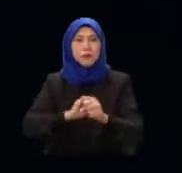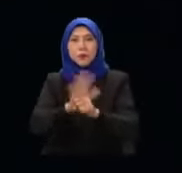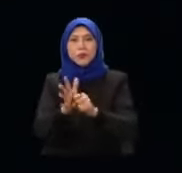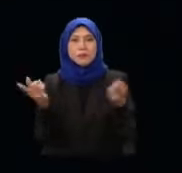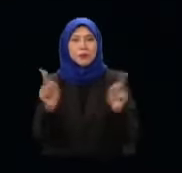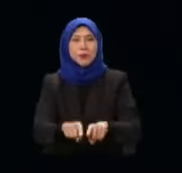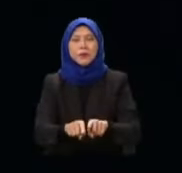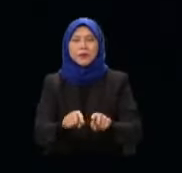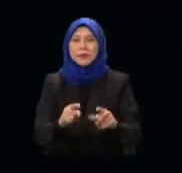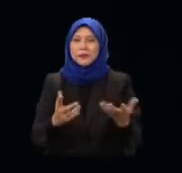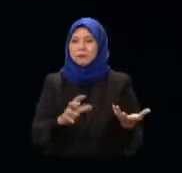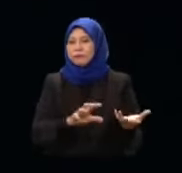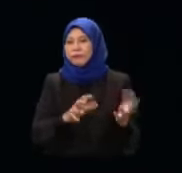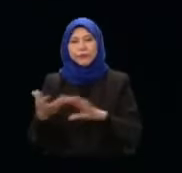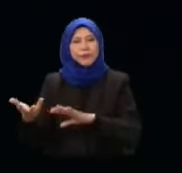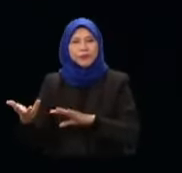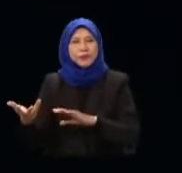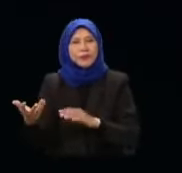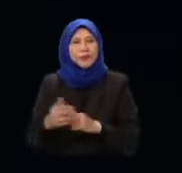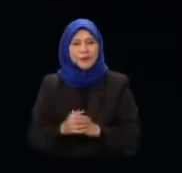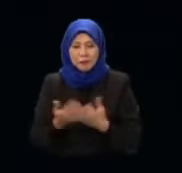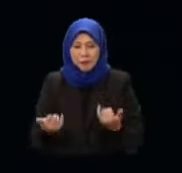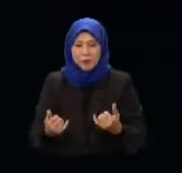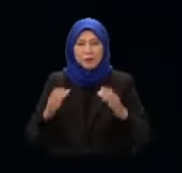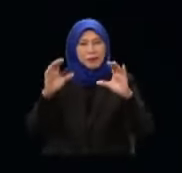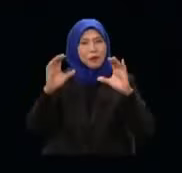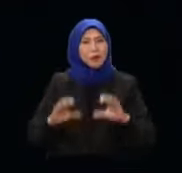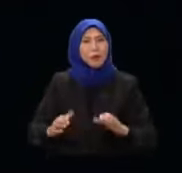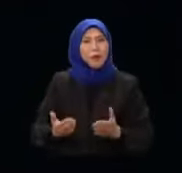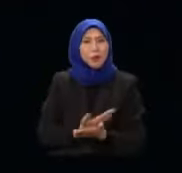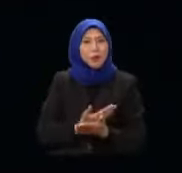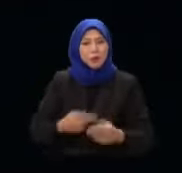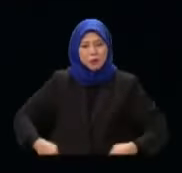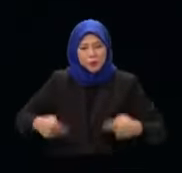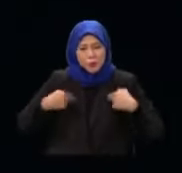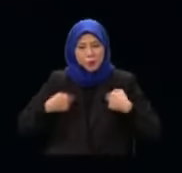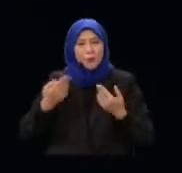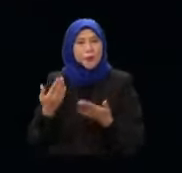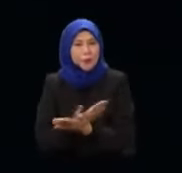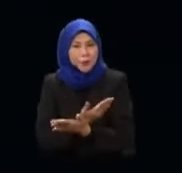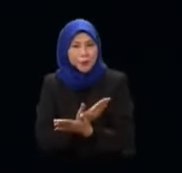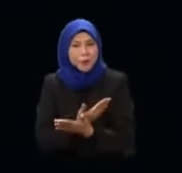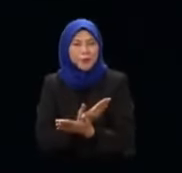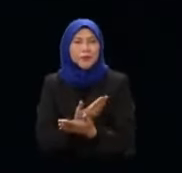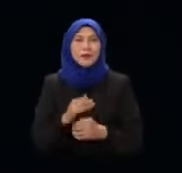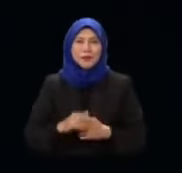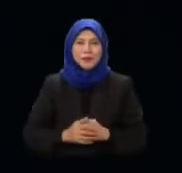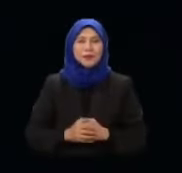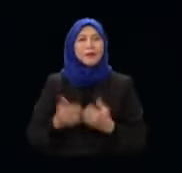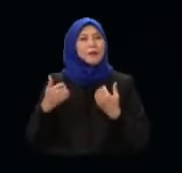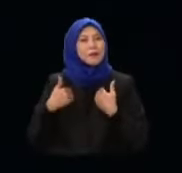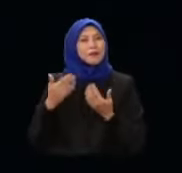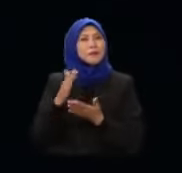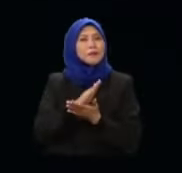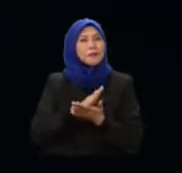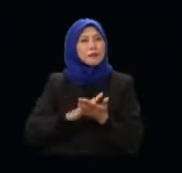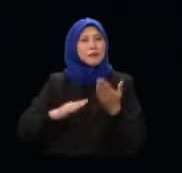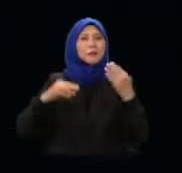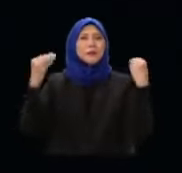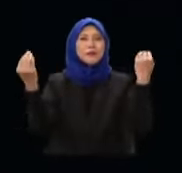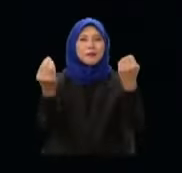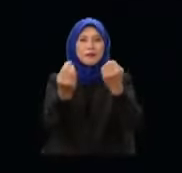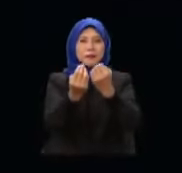menuntut kepada kehidupan baru yang perlu dilakukan aja di mungkin ada diantara masyarakat